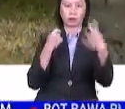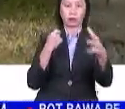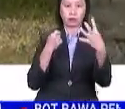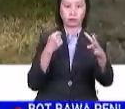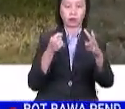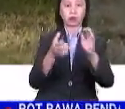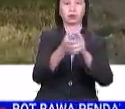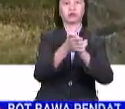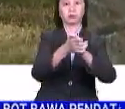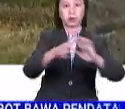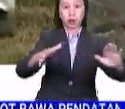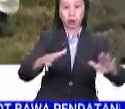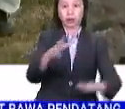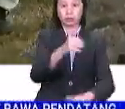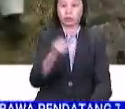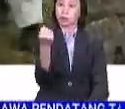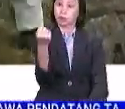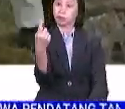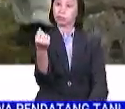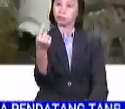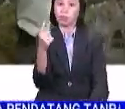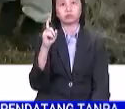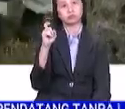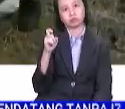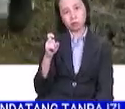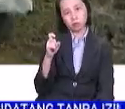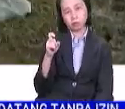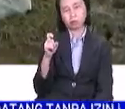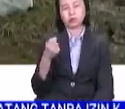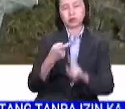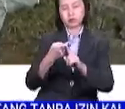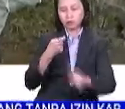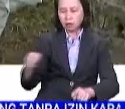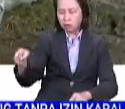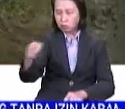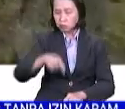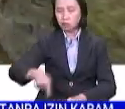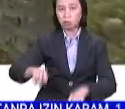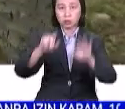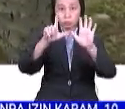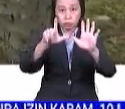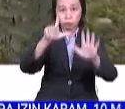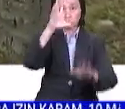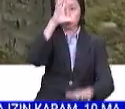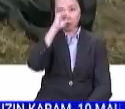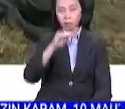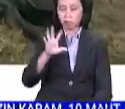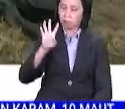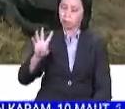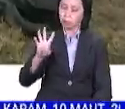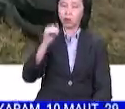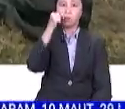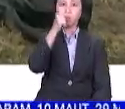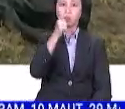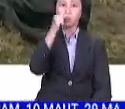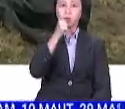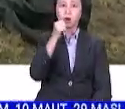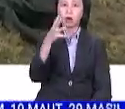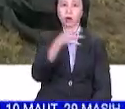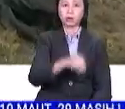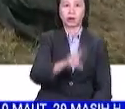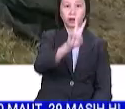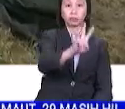ditemui selamat, manakala 11 orang meninggal dunia terdiri daripada 7 lelaki dan 4 wanita,